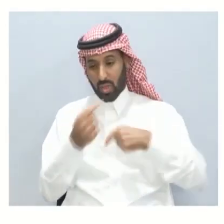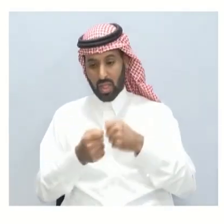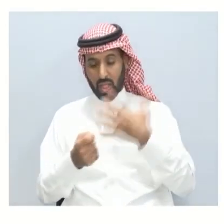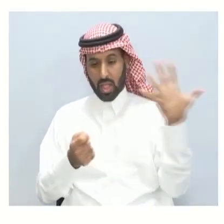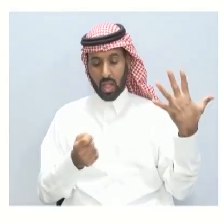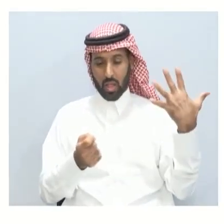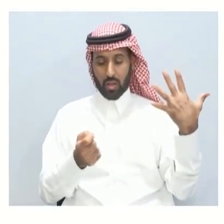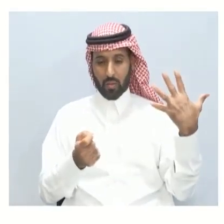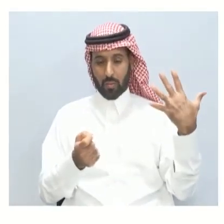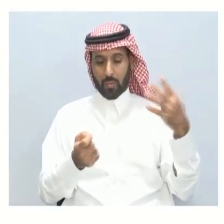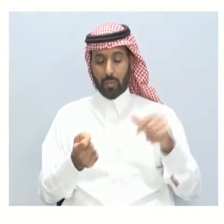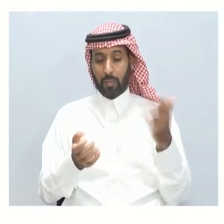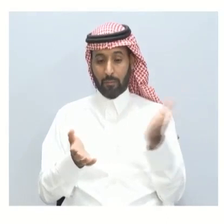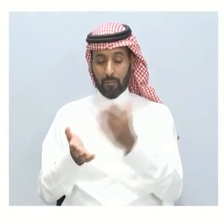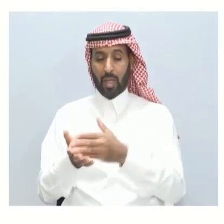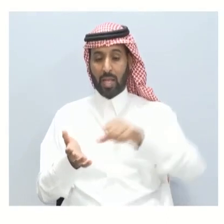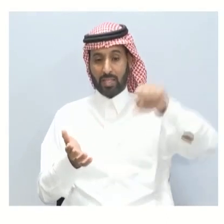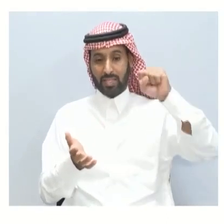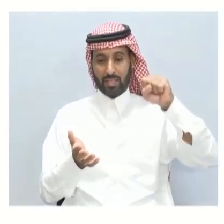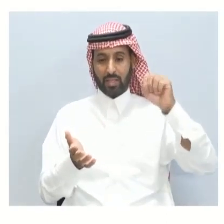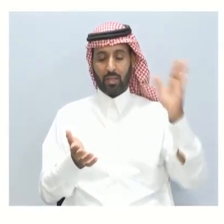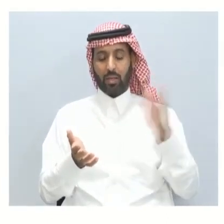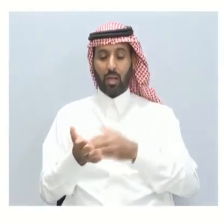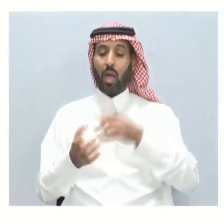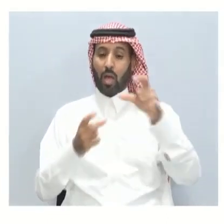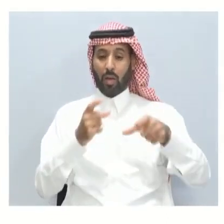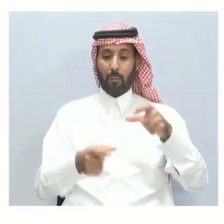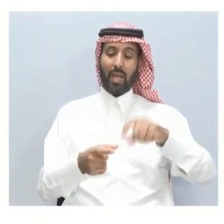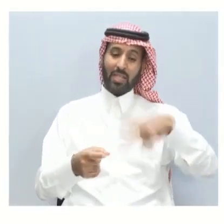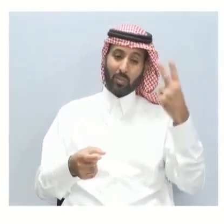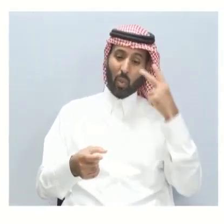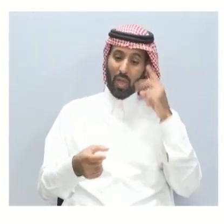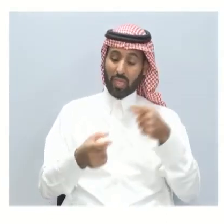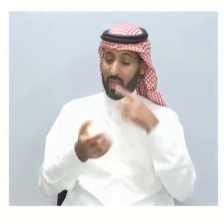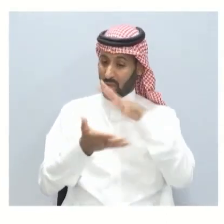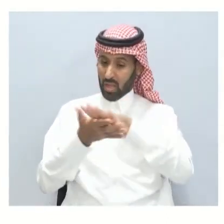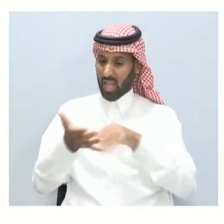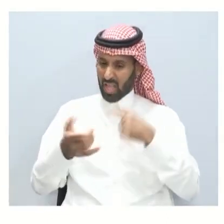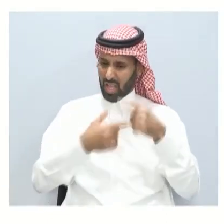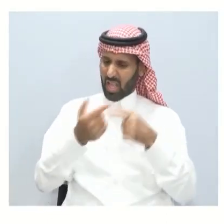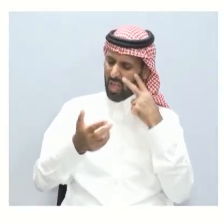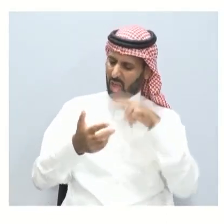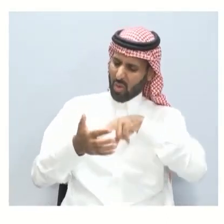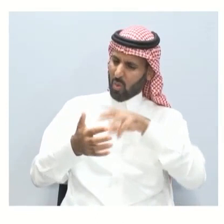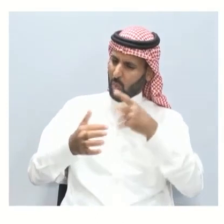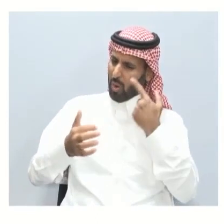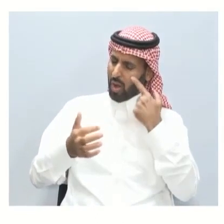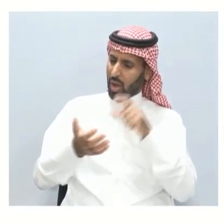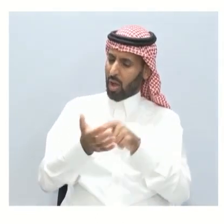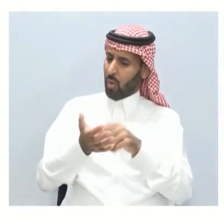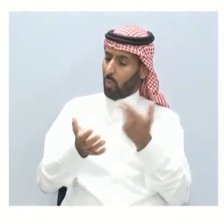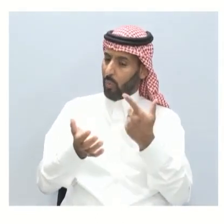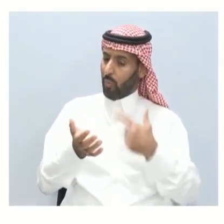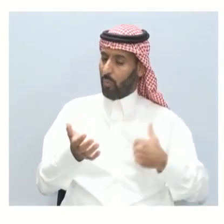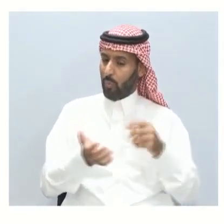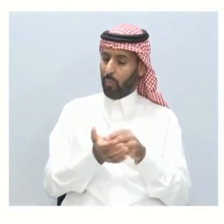الخامسه والفئه اس والمجموعه الثانيه فاذهب الى الجدول الدوري واكتشف ما هو هذا